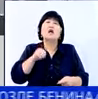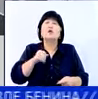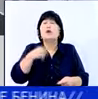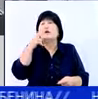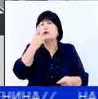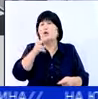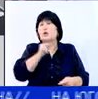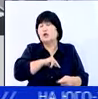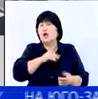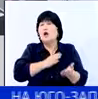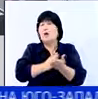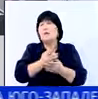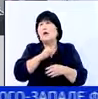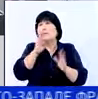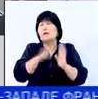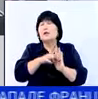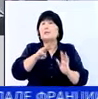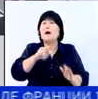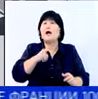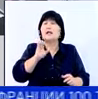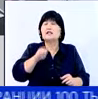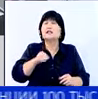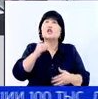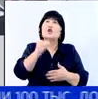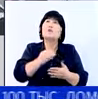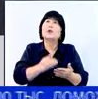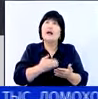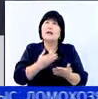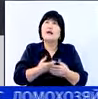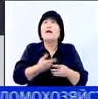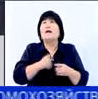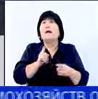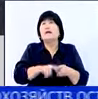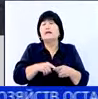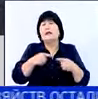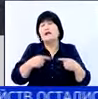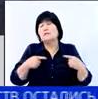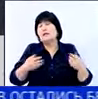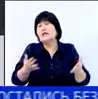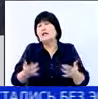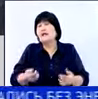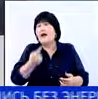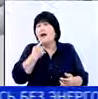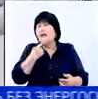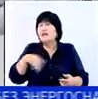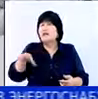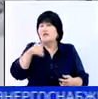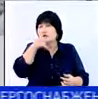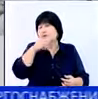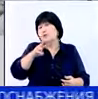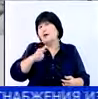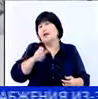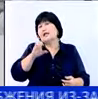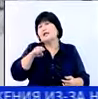год функционируют премагистерские программы УЗИП. Это подтянуть язык, например. Не все же могут